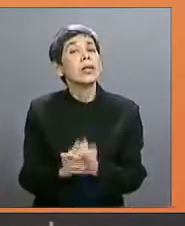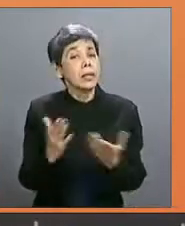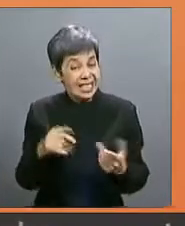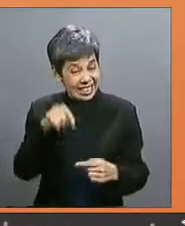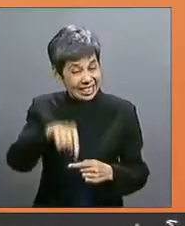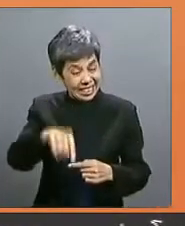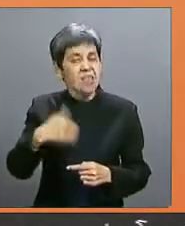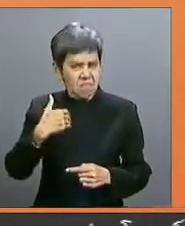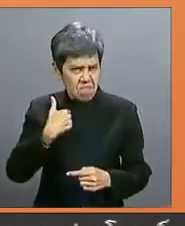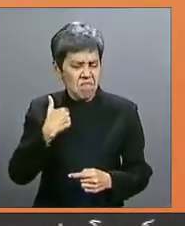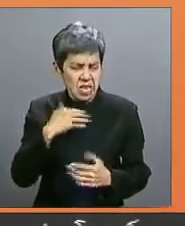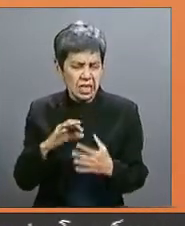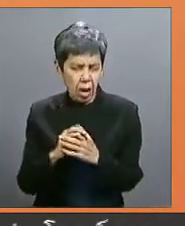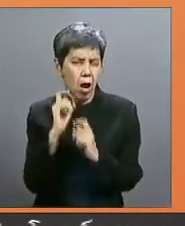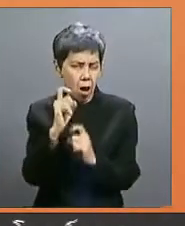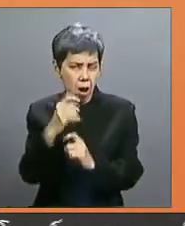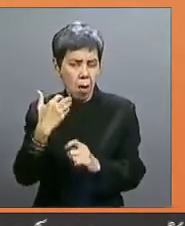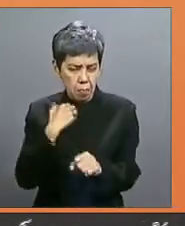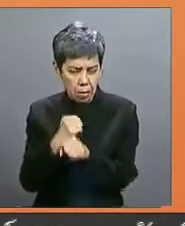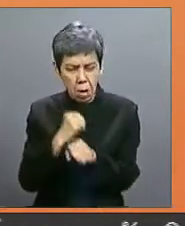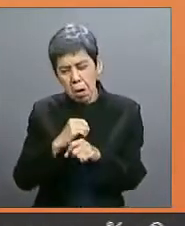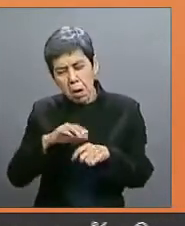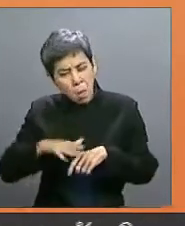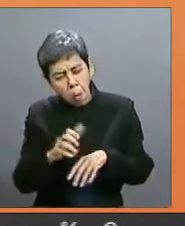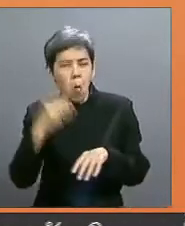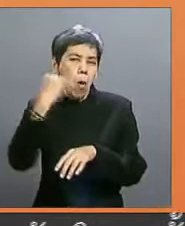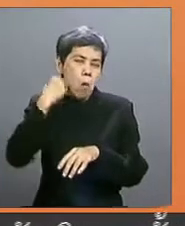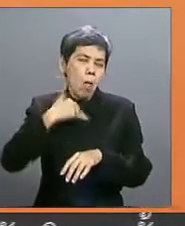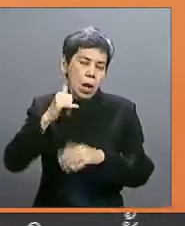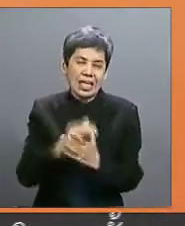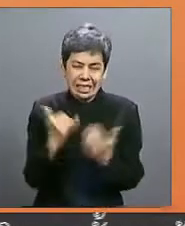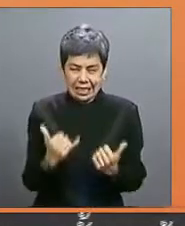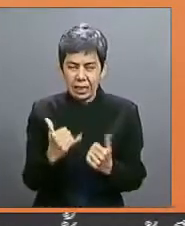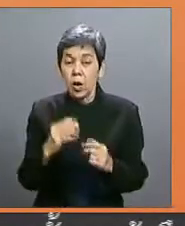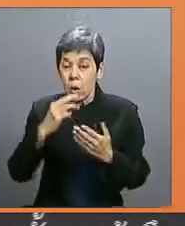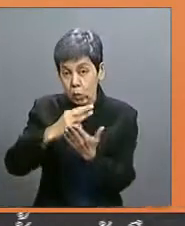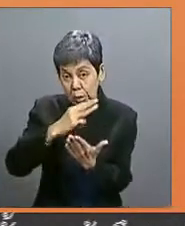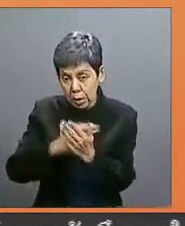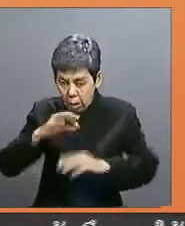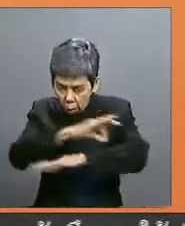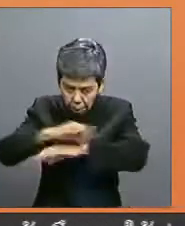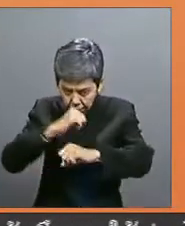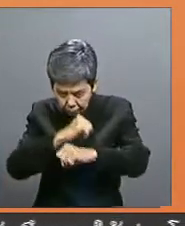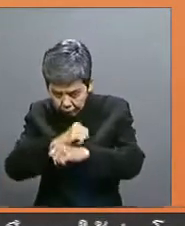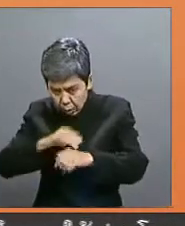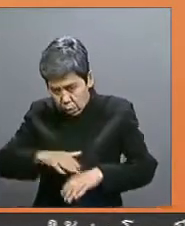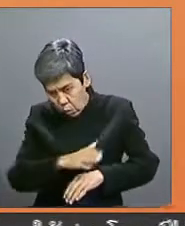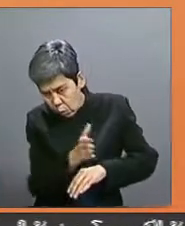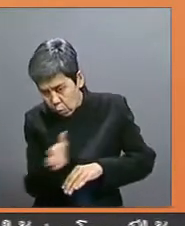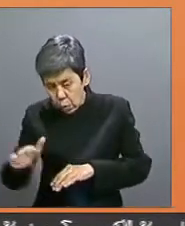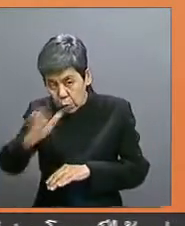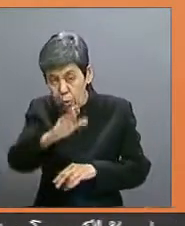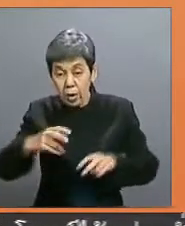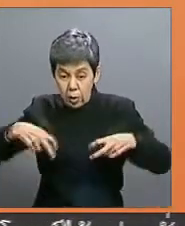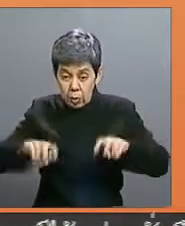จุดนี้อาจจะยังเป็นจุดเสี่ยงที่จะเกิดอุบัติเหตุขึ้นได้อีกนะครับซึ่งนักวิชาการด้านวิศวกรรมก็ระบุเส้นทางขึ้นพระธาตุดอยสุเทพ